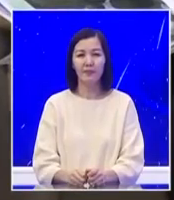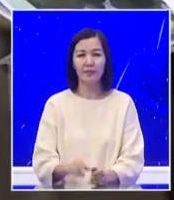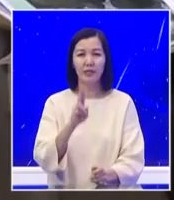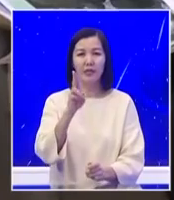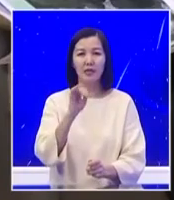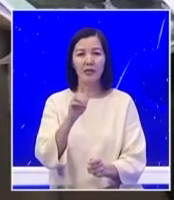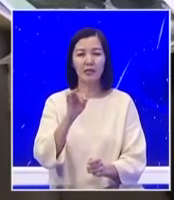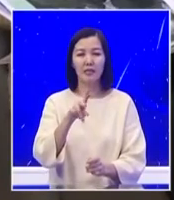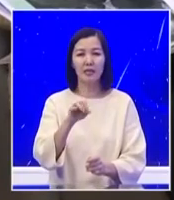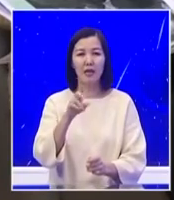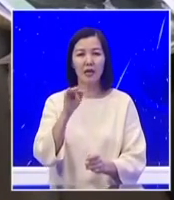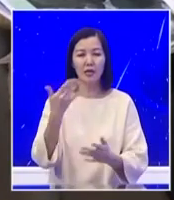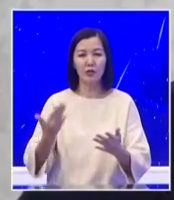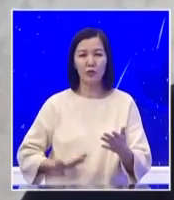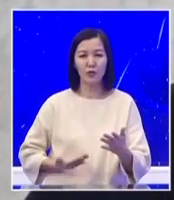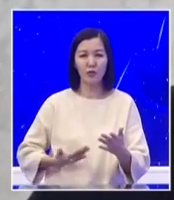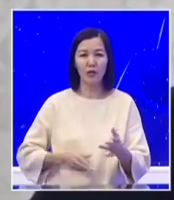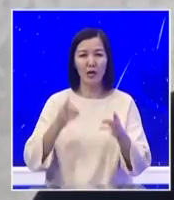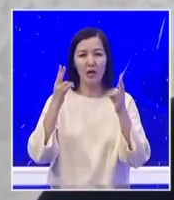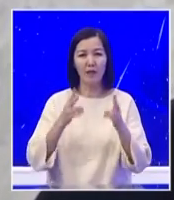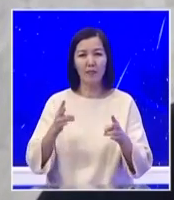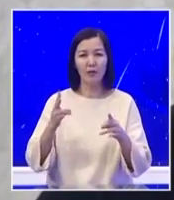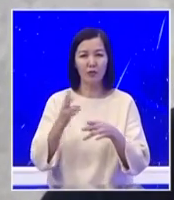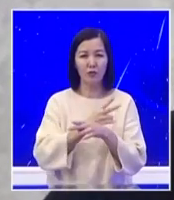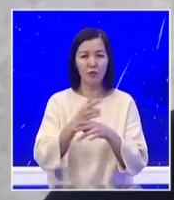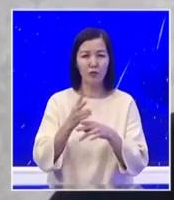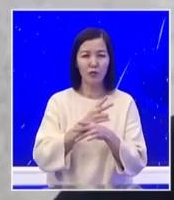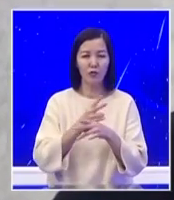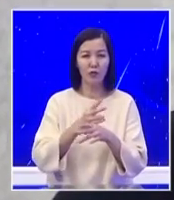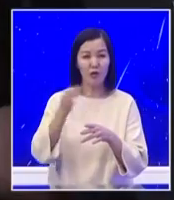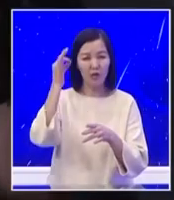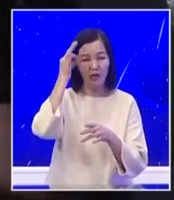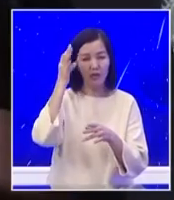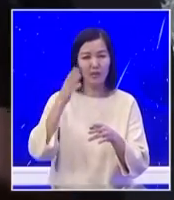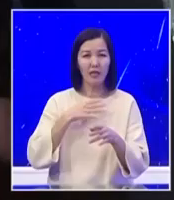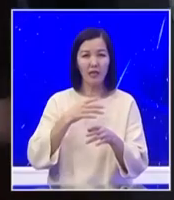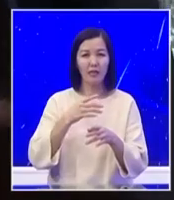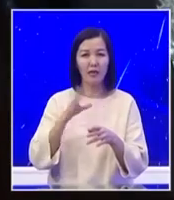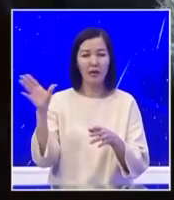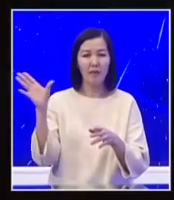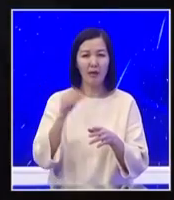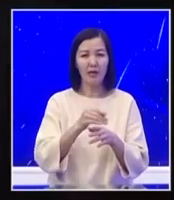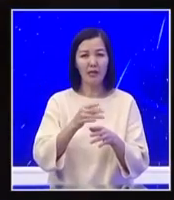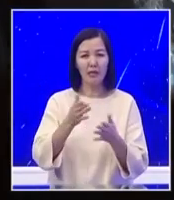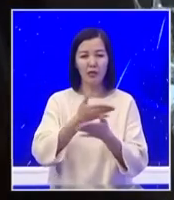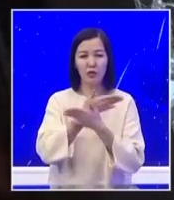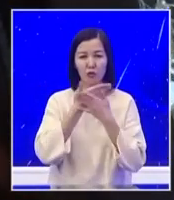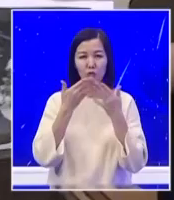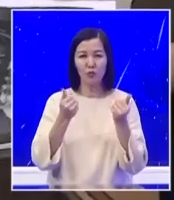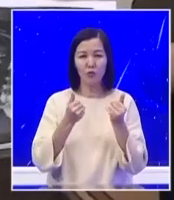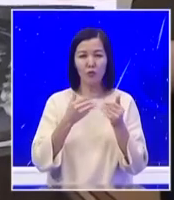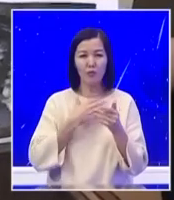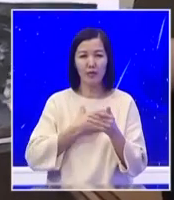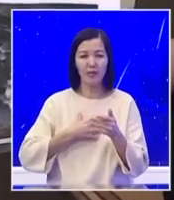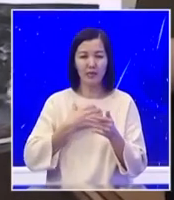Қызылағаш тұрғыны Людмила Зайцева апат болған қара түнді қорқынышпен еске алады. Бір сәтте барымыздан айырылып, есеңгіреп қалдық дейді.